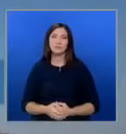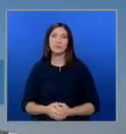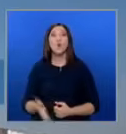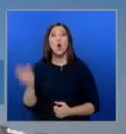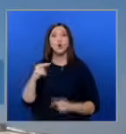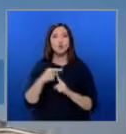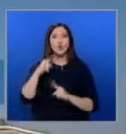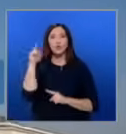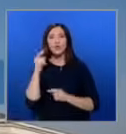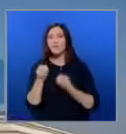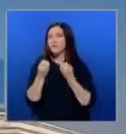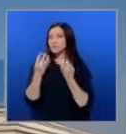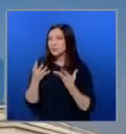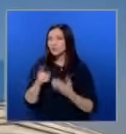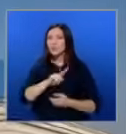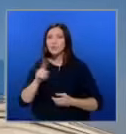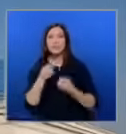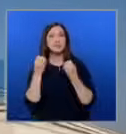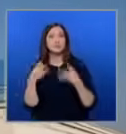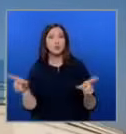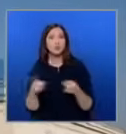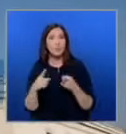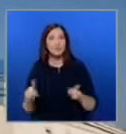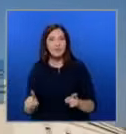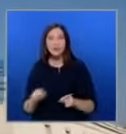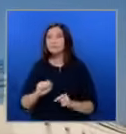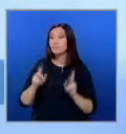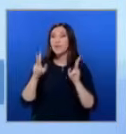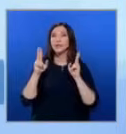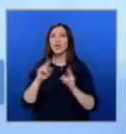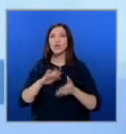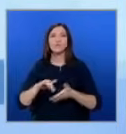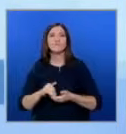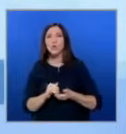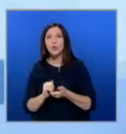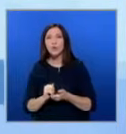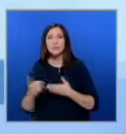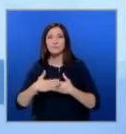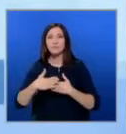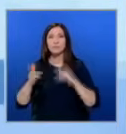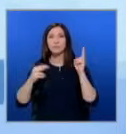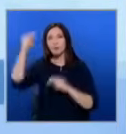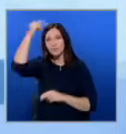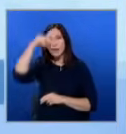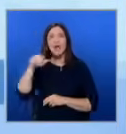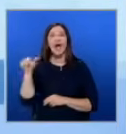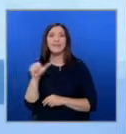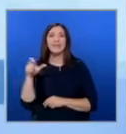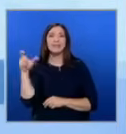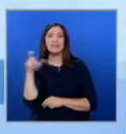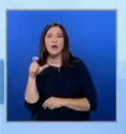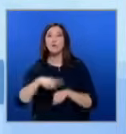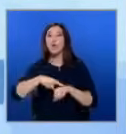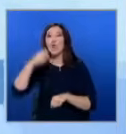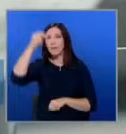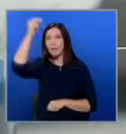В още от деня възможното и невъзможното управление и решенията в коалицията ПП-ДБ, Атанас Славов от